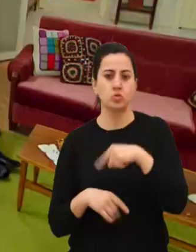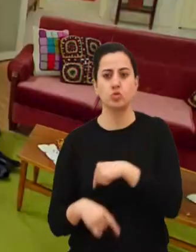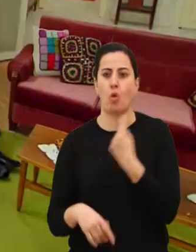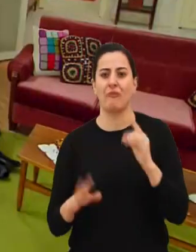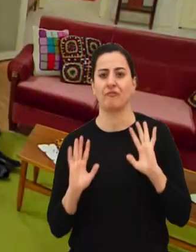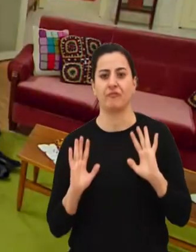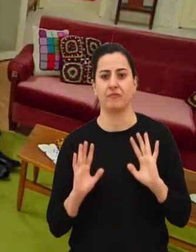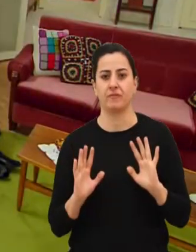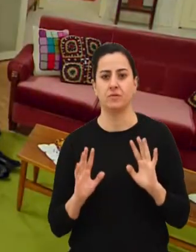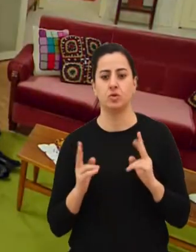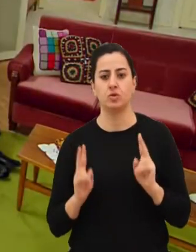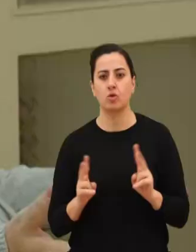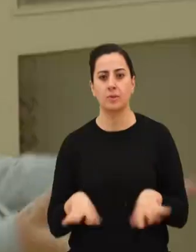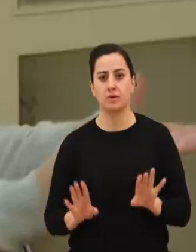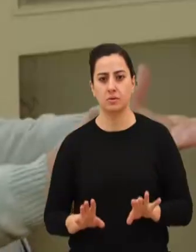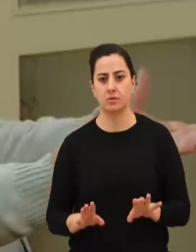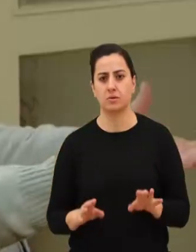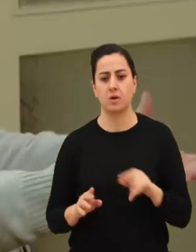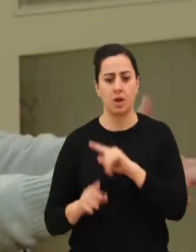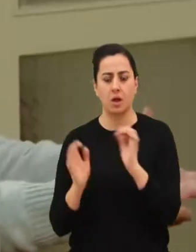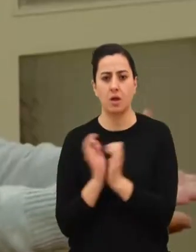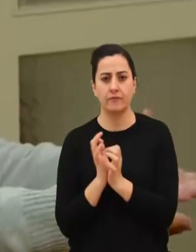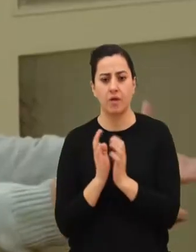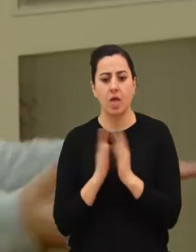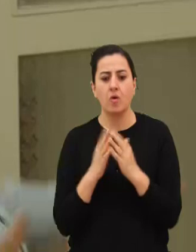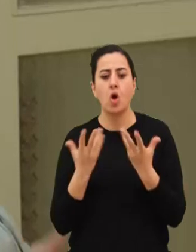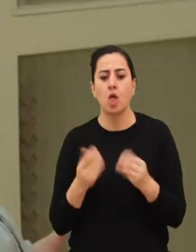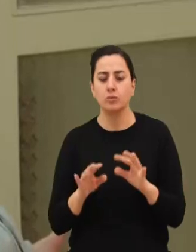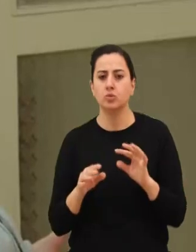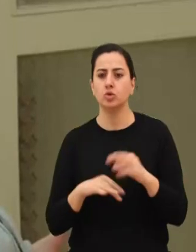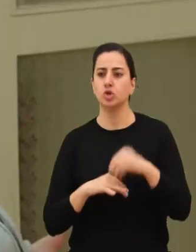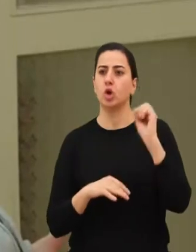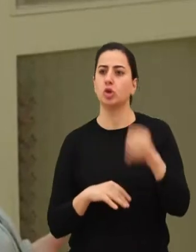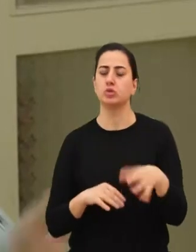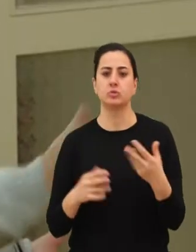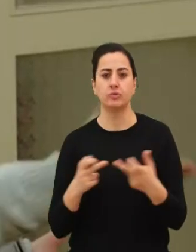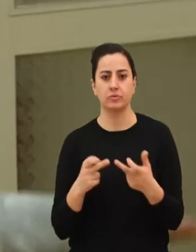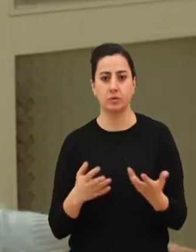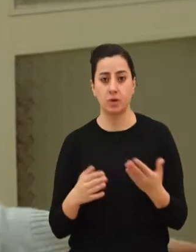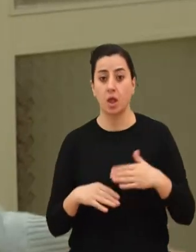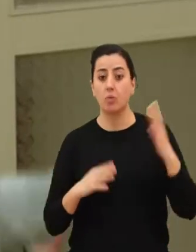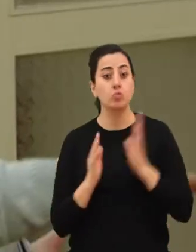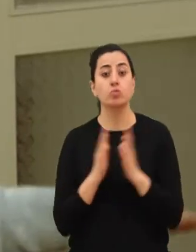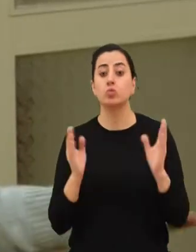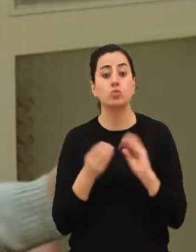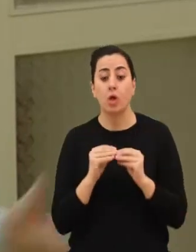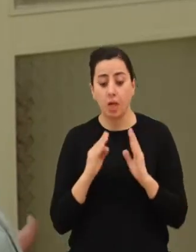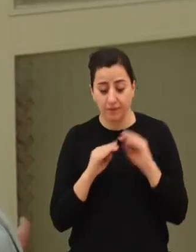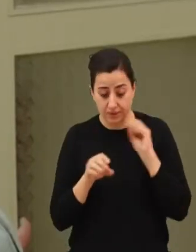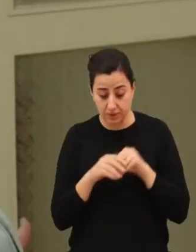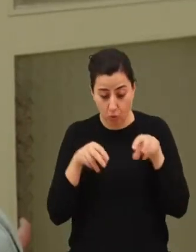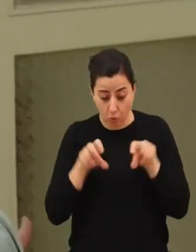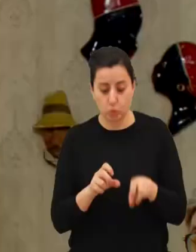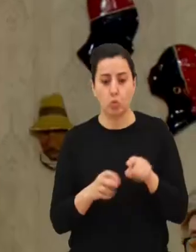Rukiye. Yani aynı evde yaşamaya başlamadan birdenbire nişan atıyorlar ya. Halbuki esas sorun aynı evde